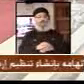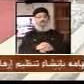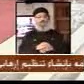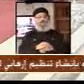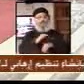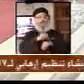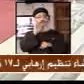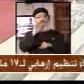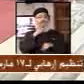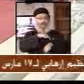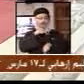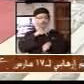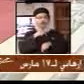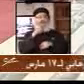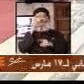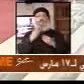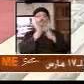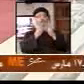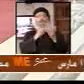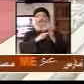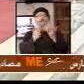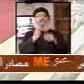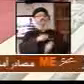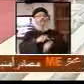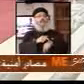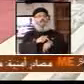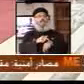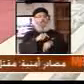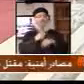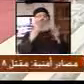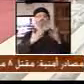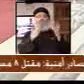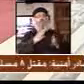الوقت الدقايق اللي ربنا بيديها لك دي بتستغلها ازاي، بتستخدمها ازاي؟